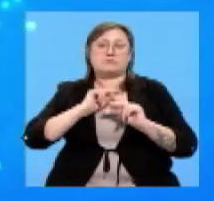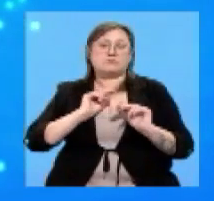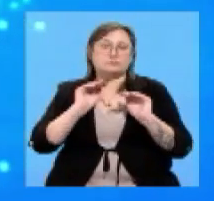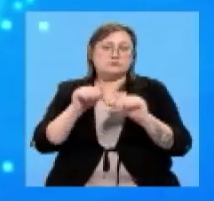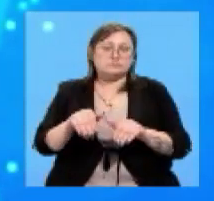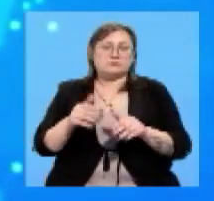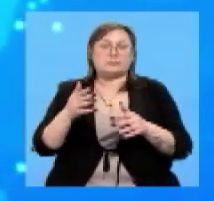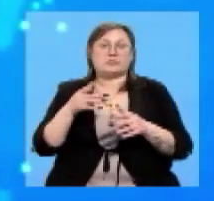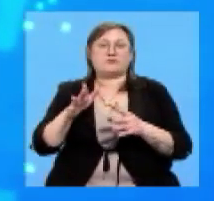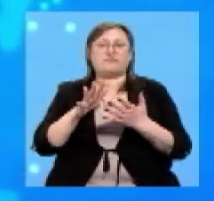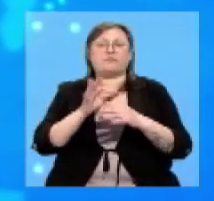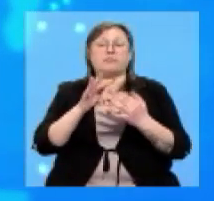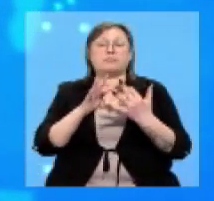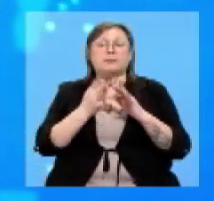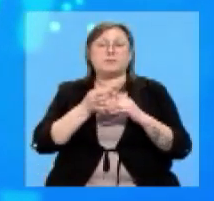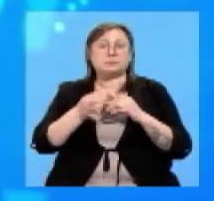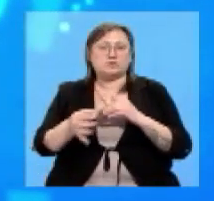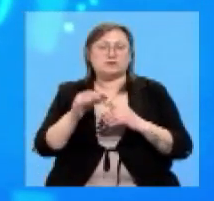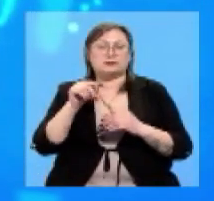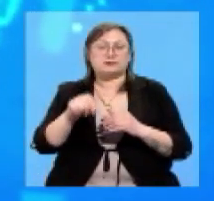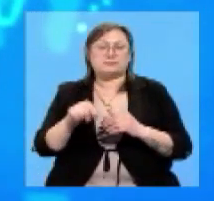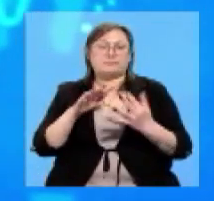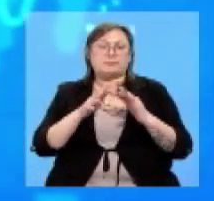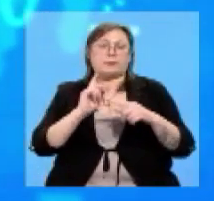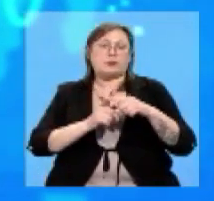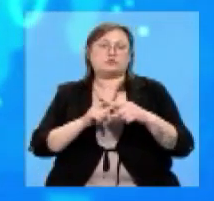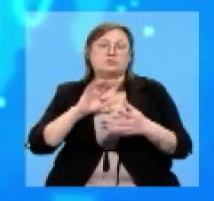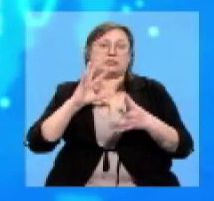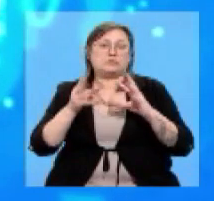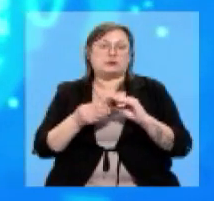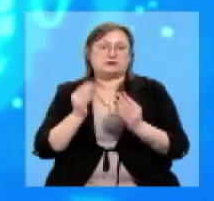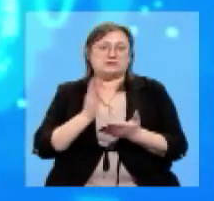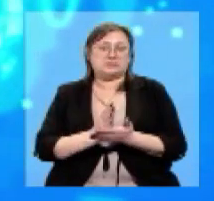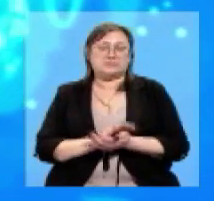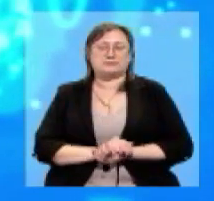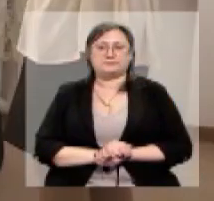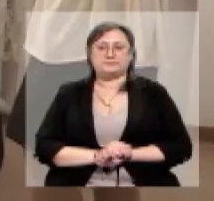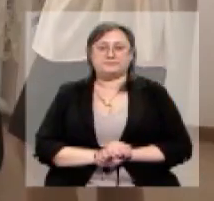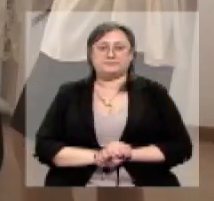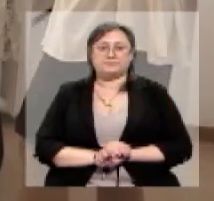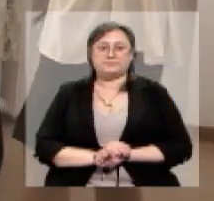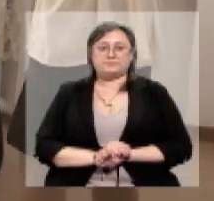сияқты ауылда өзге де әлеуметтік мәселелер оң шешіліп, халықтың тұрмысы түзеліп келеді.